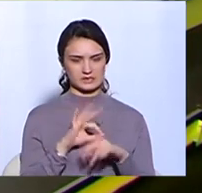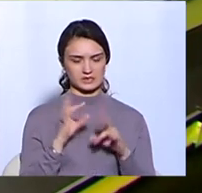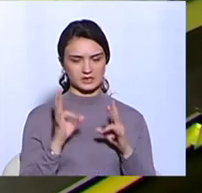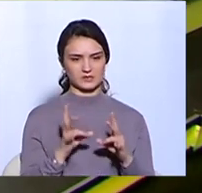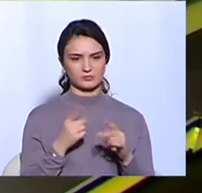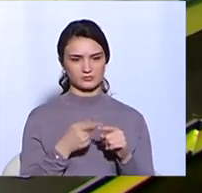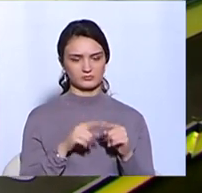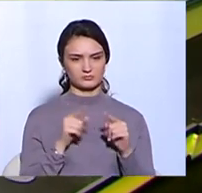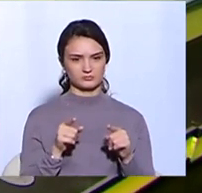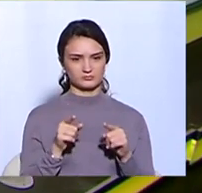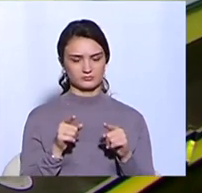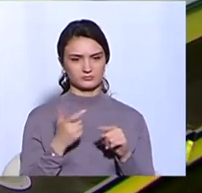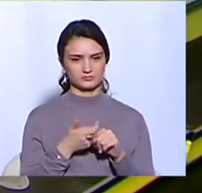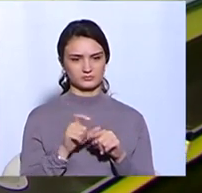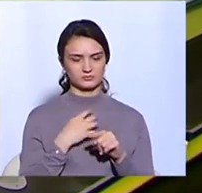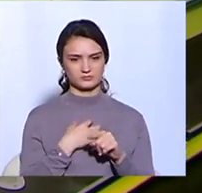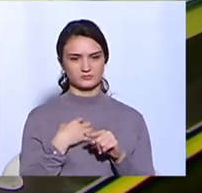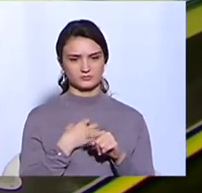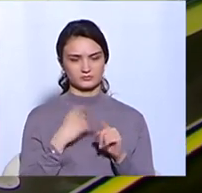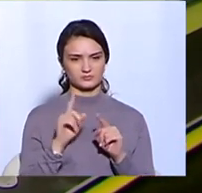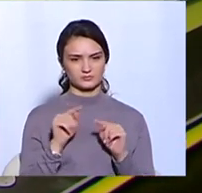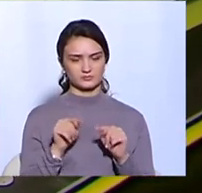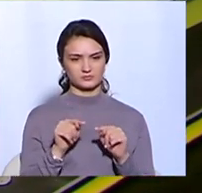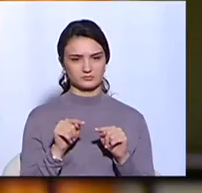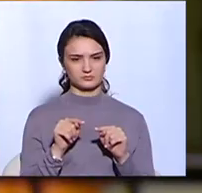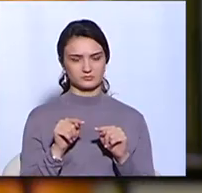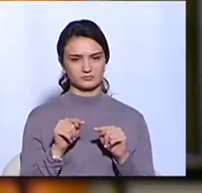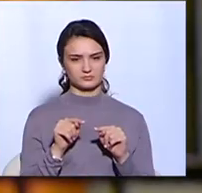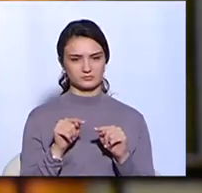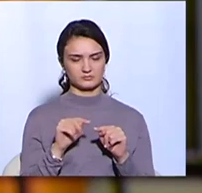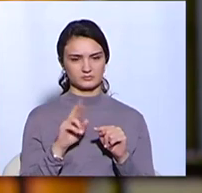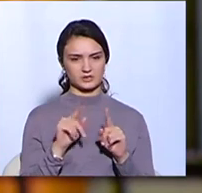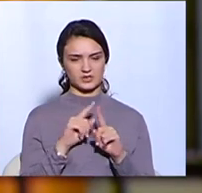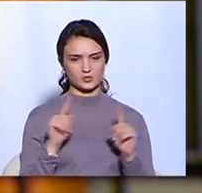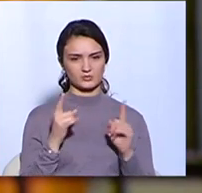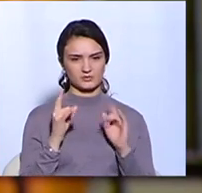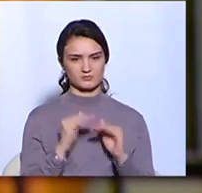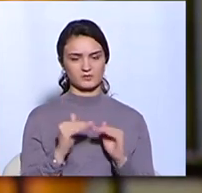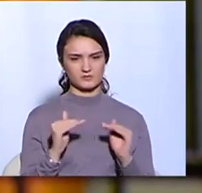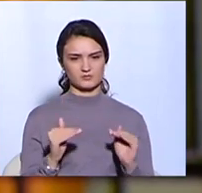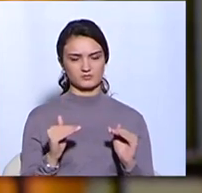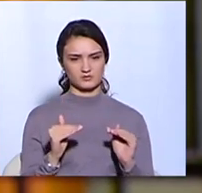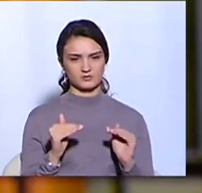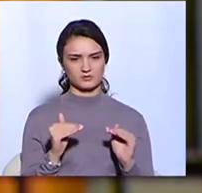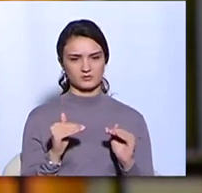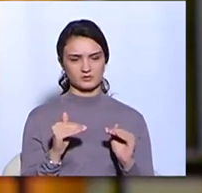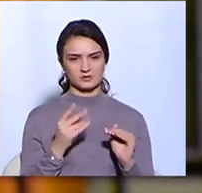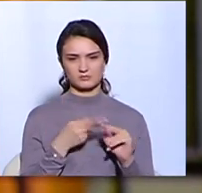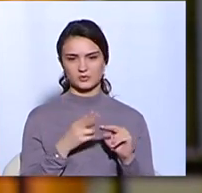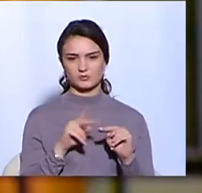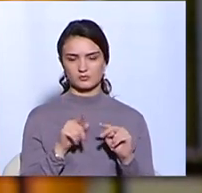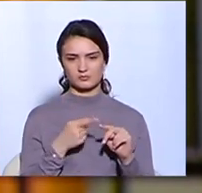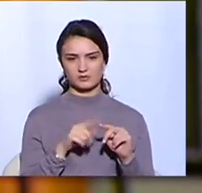კიდურიდან აუზიანებელზე. და ძალიან მნიშვნელოვანია, რომ წაახალისოთ განსაკუთრებით ბავშვები ფიზიკურ აქტივობაში, იმიტომ რომ